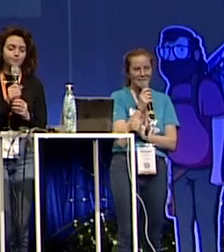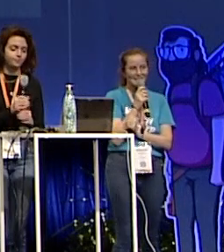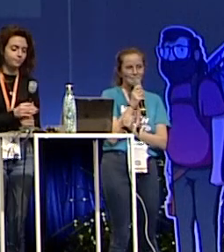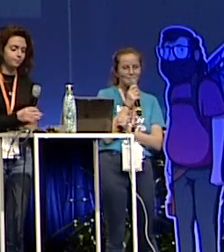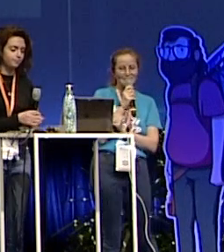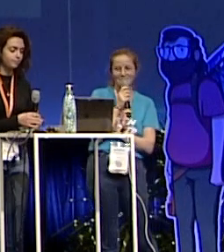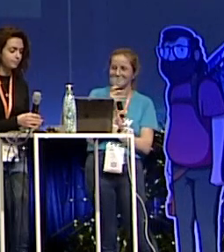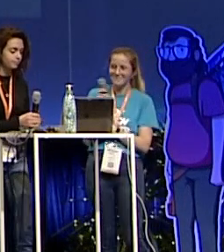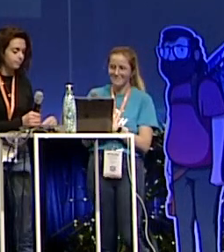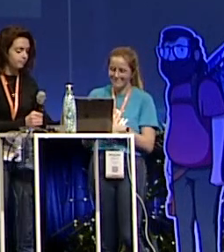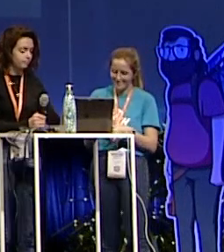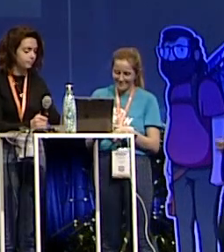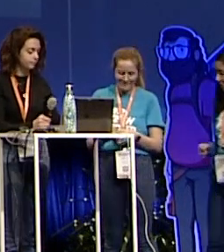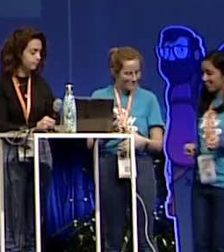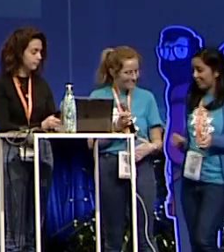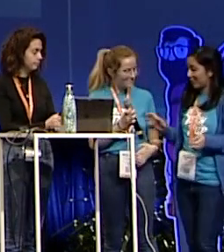Merci, bonne journée.